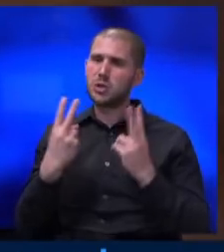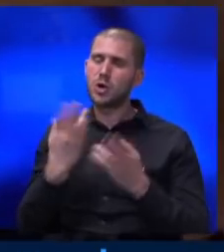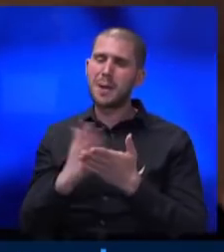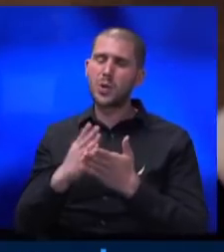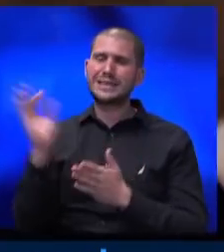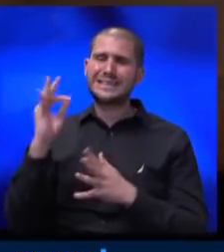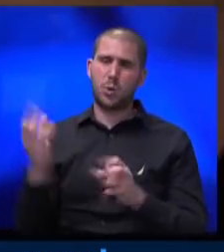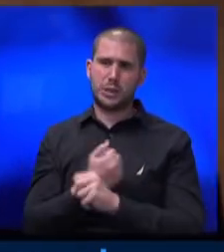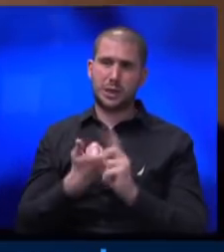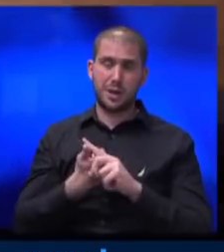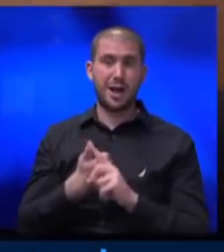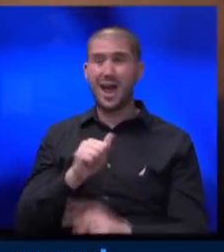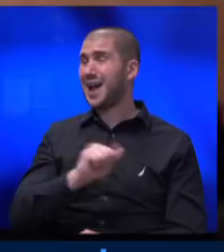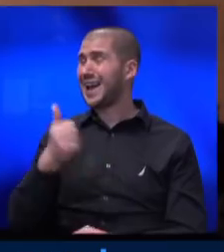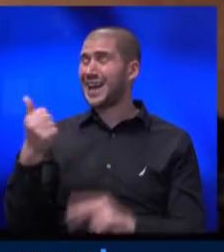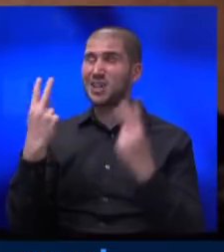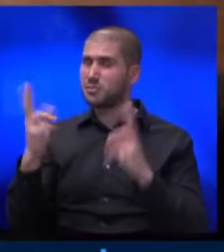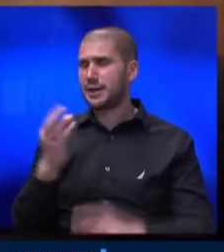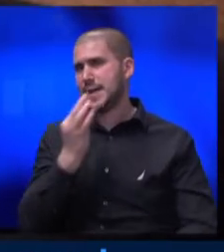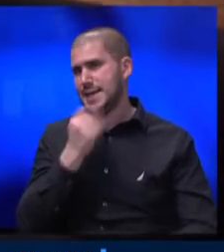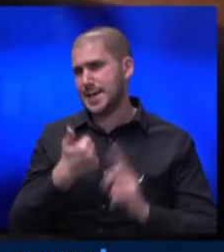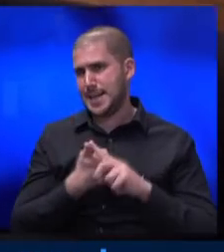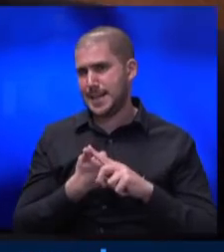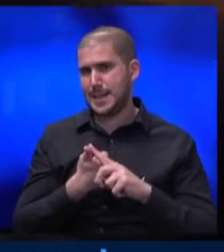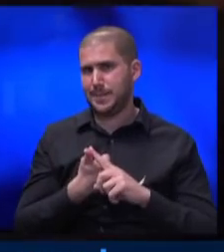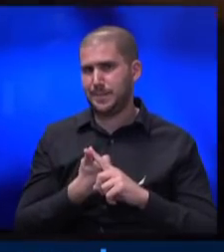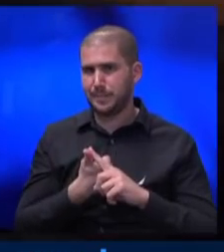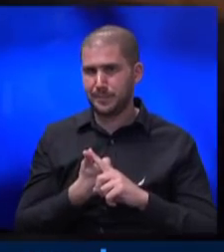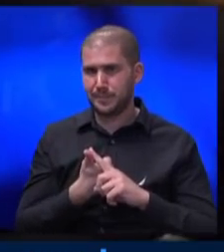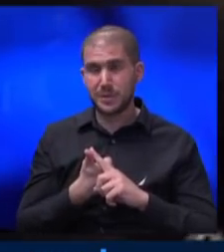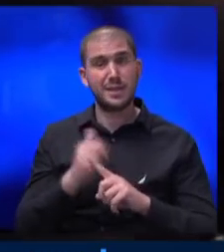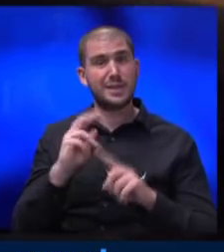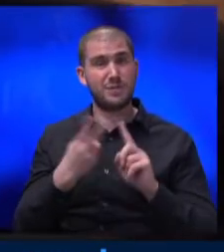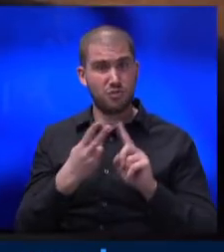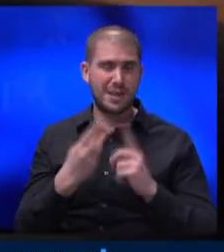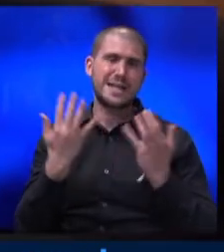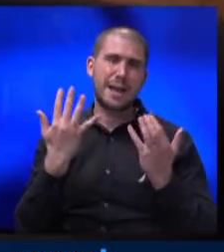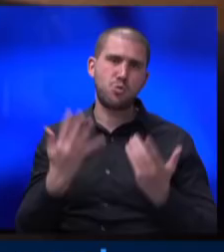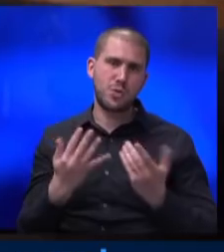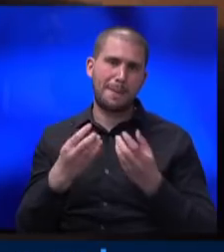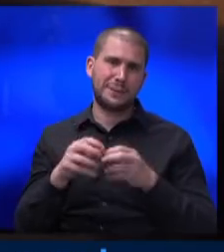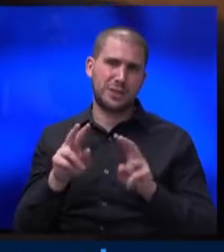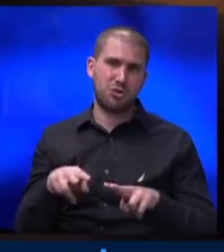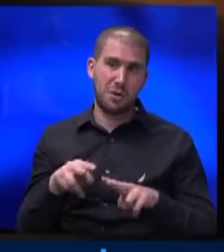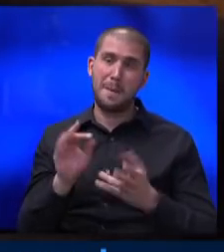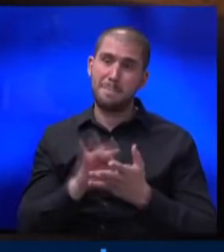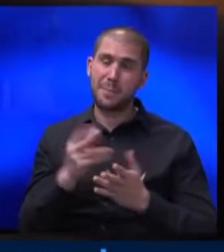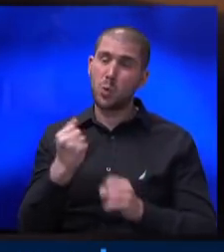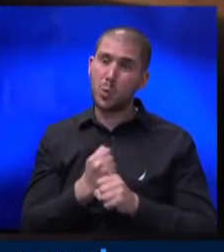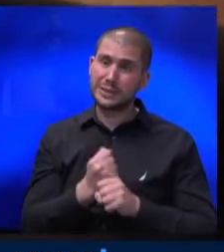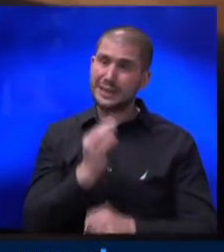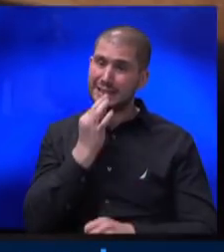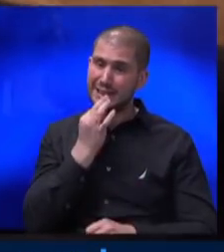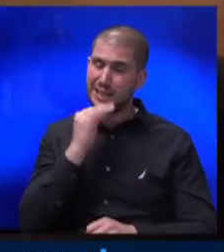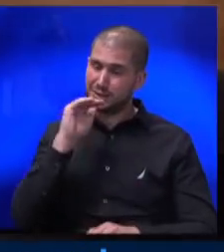הצלחה. הדבר הכי הכי הכי חשוב זה הגיל. והדבר השני זה כמות הביציות. ככל שאת עושה את זה בגיל